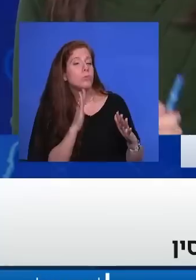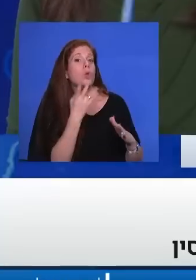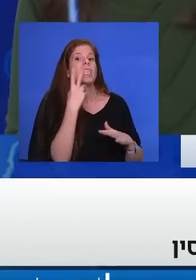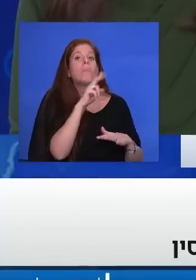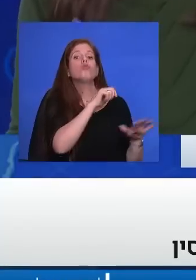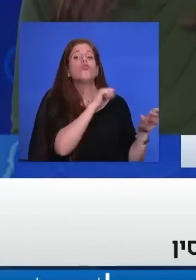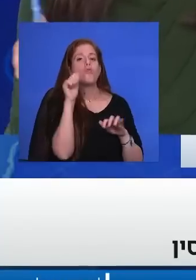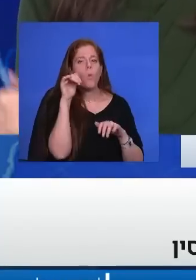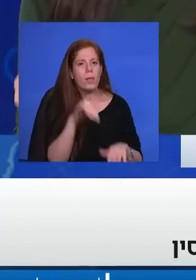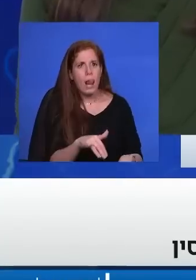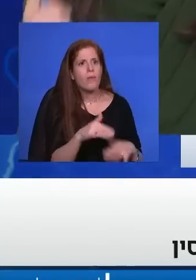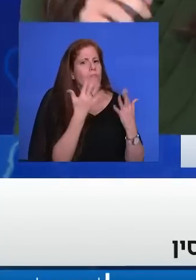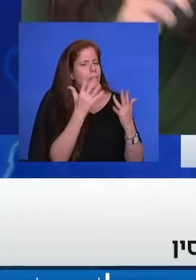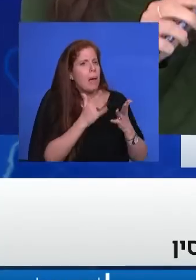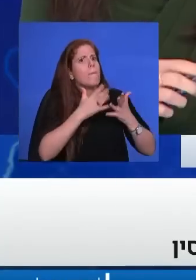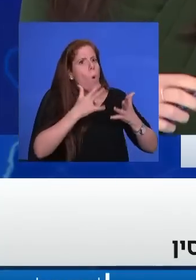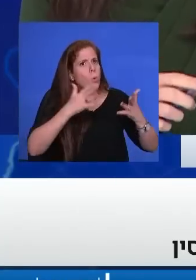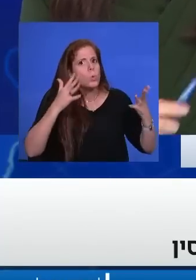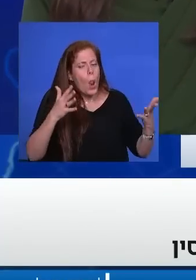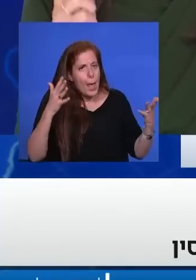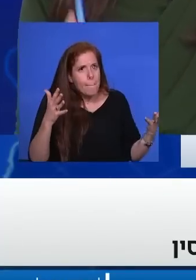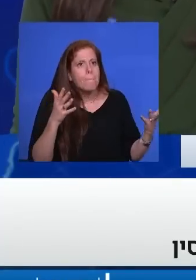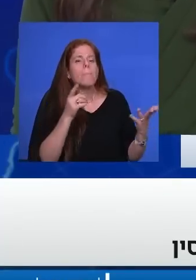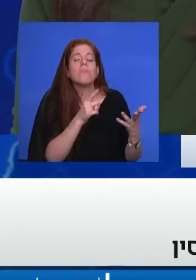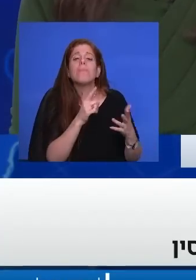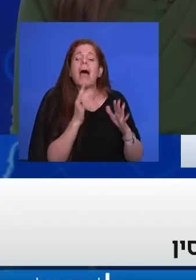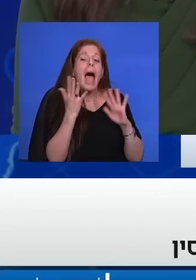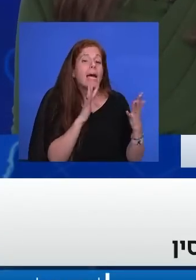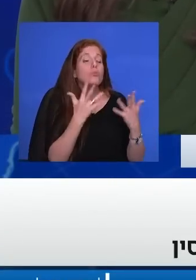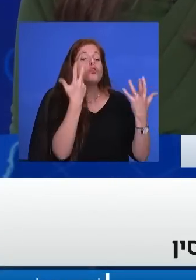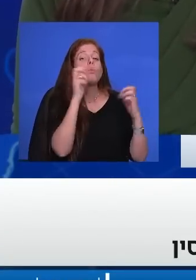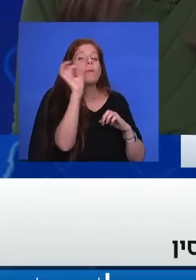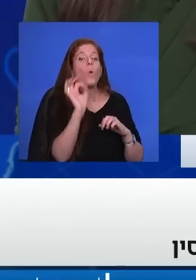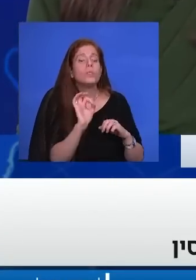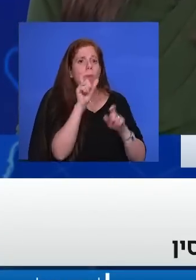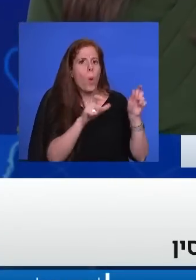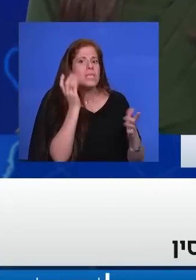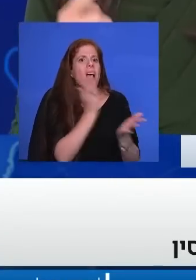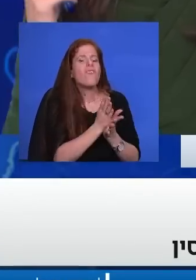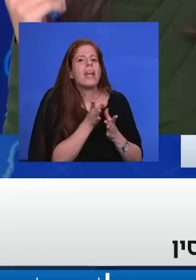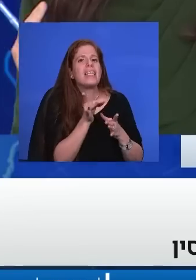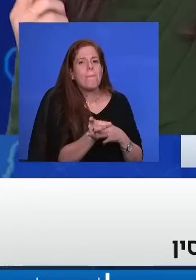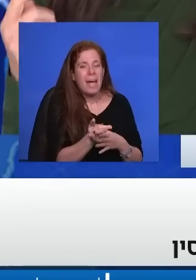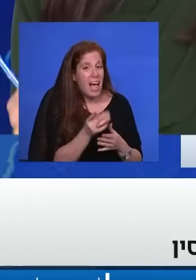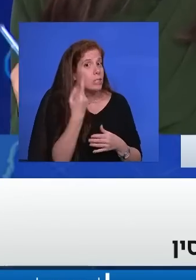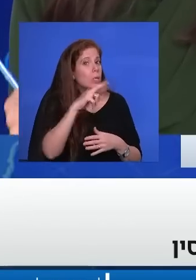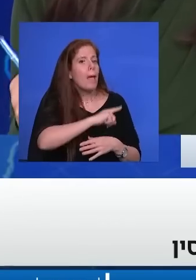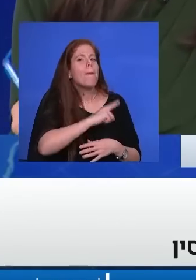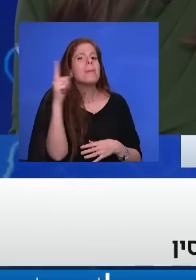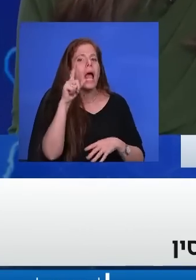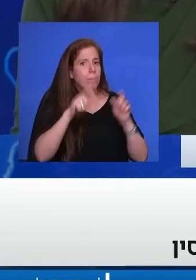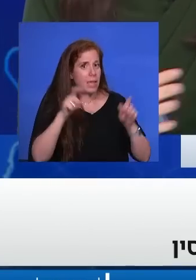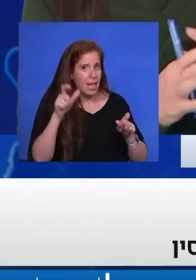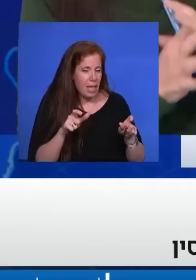מספרים מאוד מאוד גדולים. מומחים בתוך סין מעריכים ש-80% מהאוכלוסייה שם כבר נדבקה. זה יותר ממיליארד בני אדם בסך